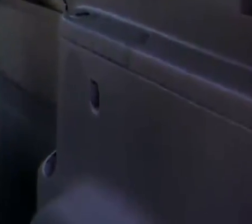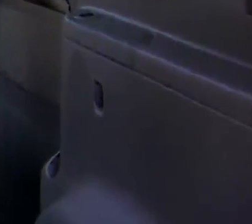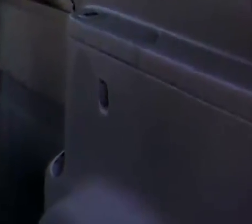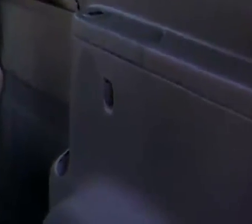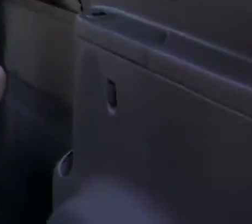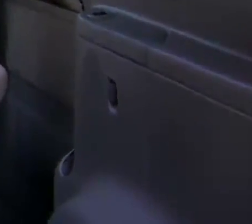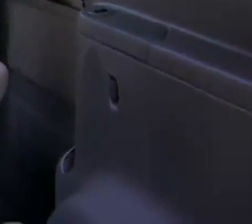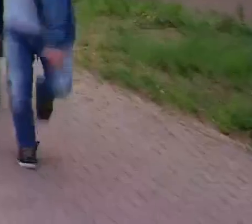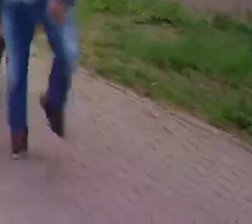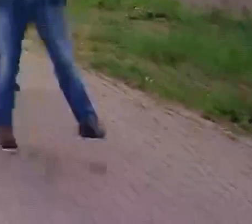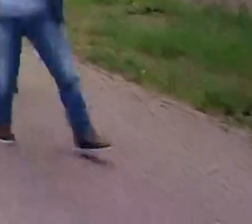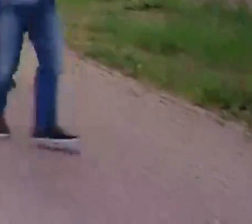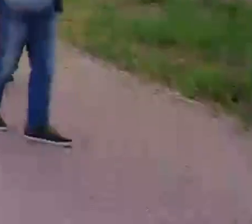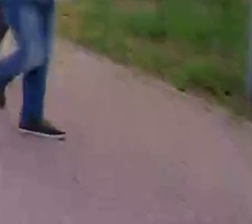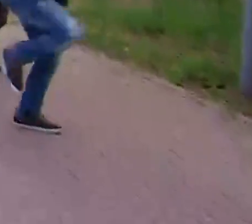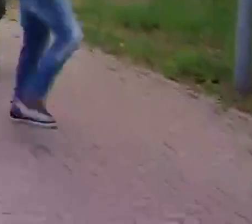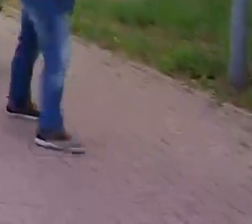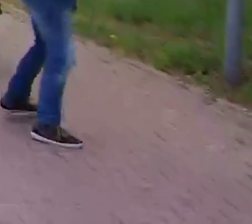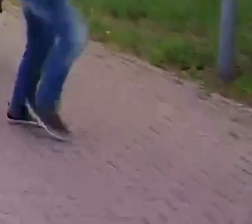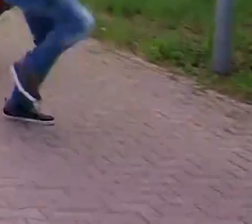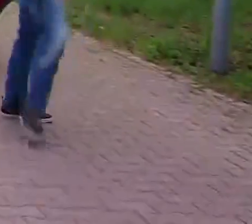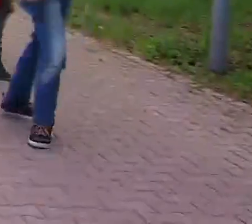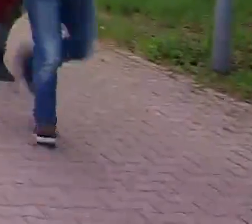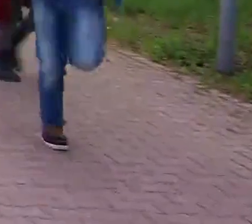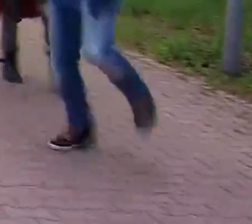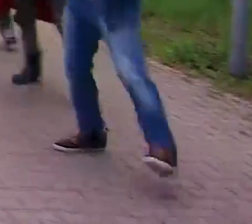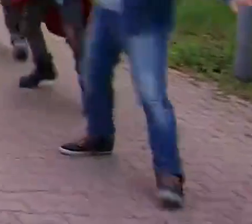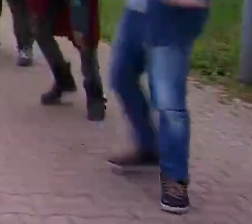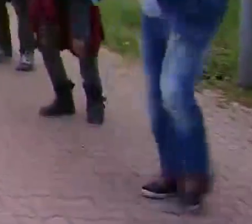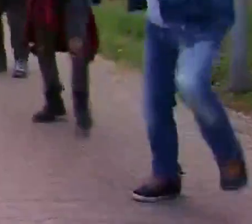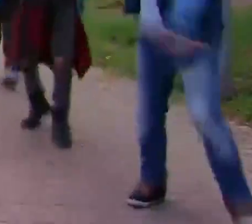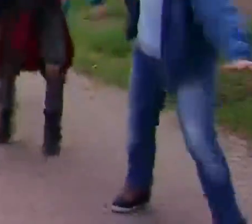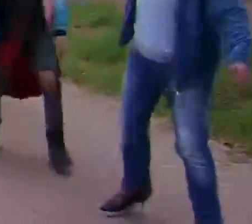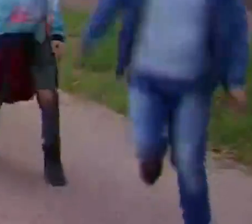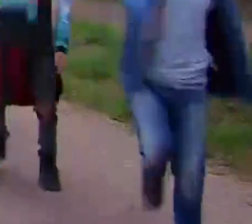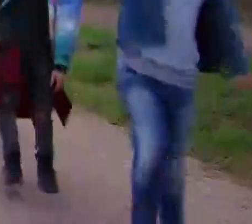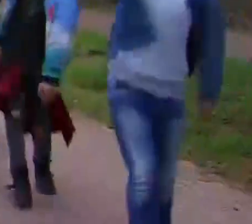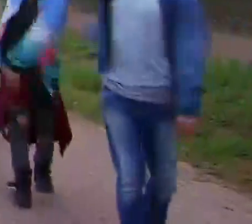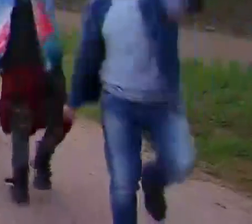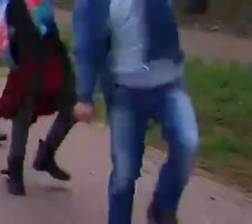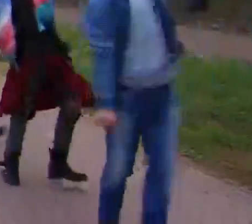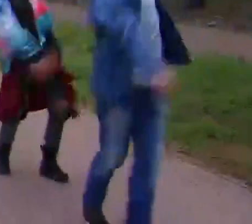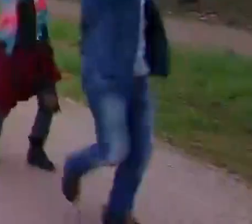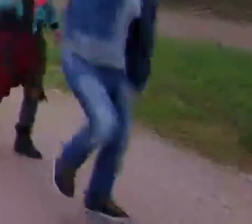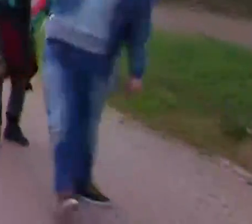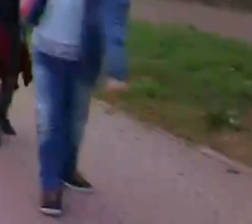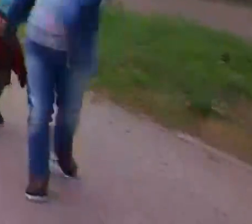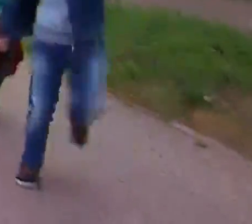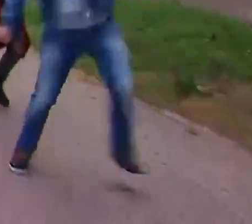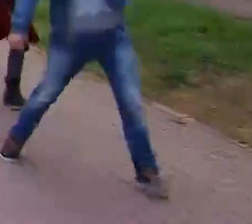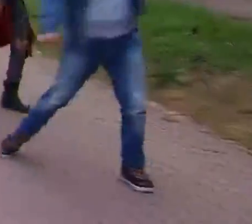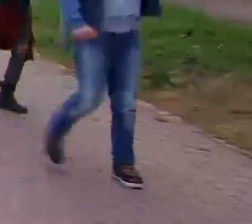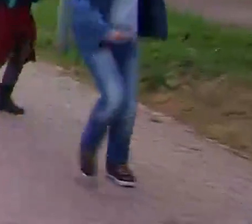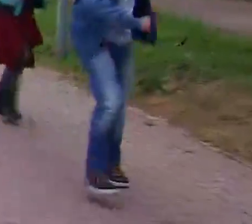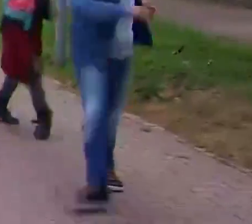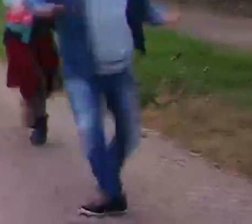Rüyam mutluluktan ağlamaklı olmuş. Bıraktı artık kendisini. Dansçılar kollarını uçak hareketi yapar gibi konumlandırıp iki yana açtılar.